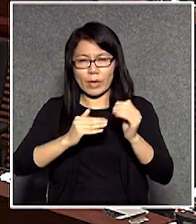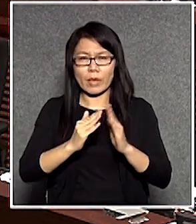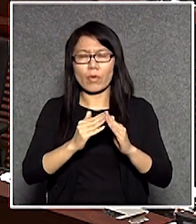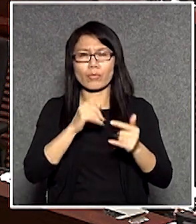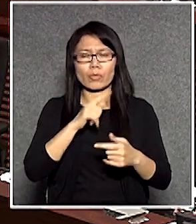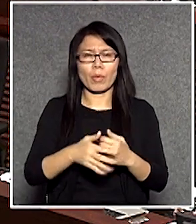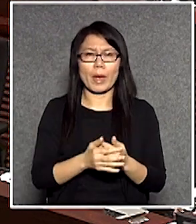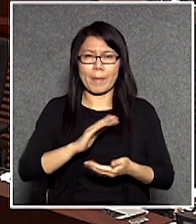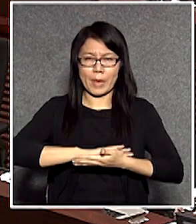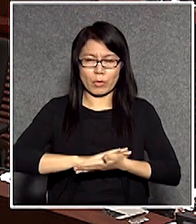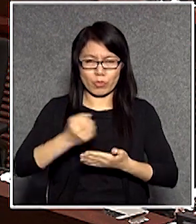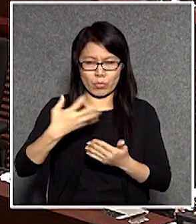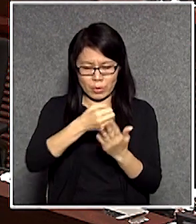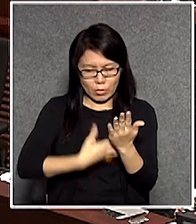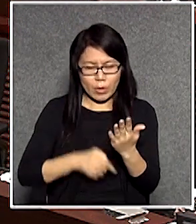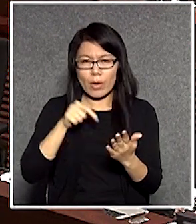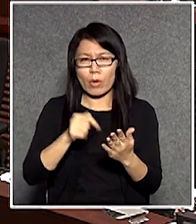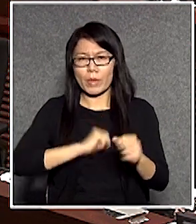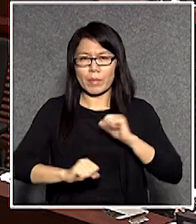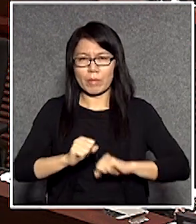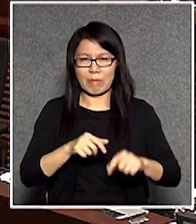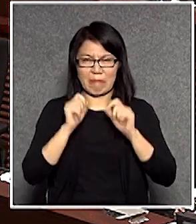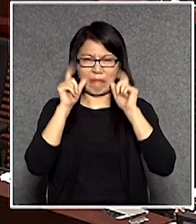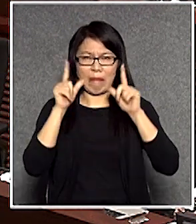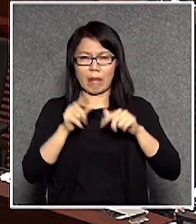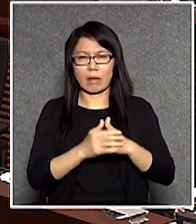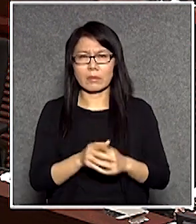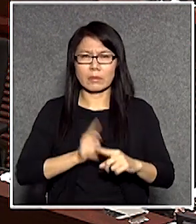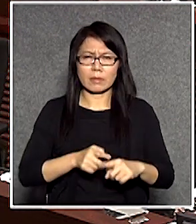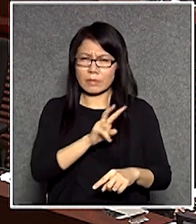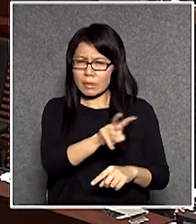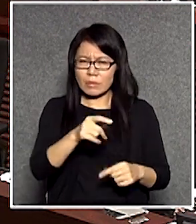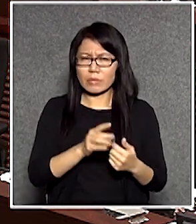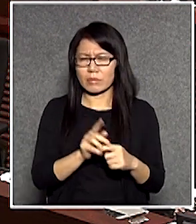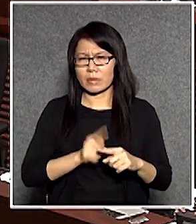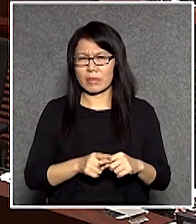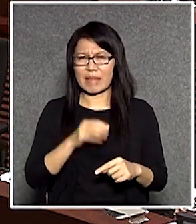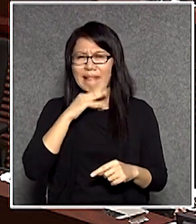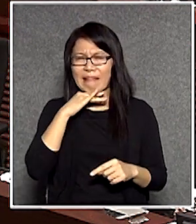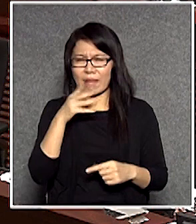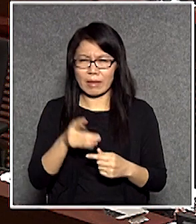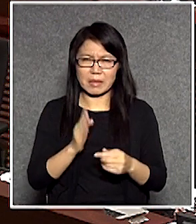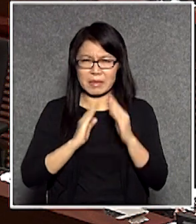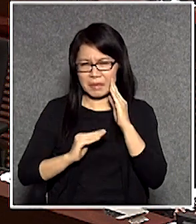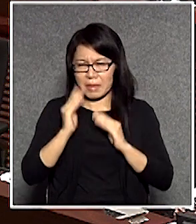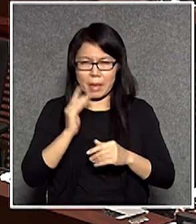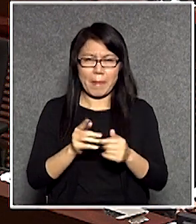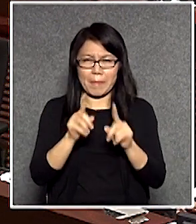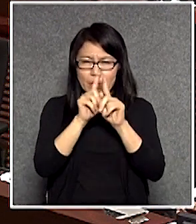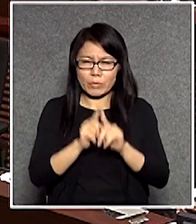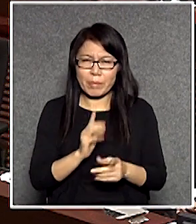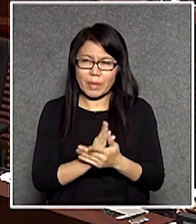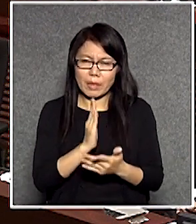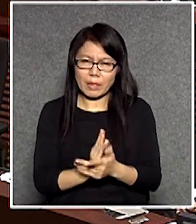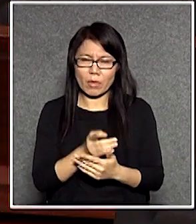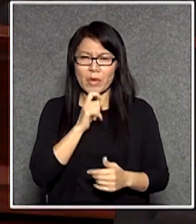在版權條例的表現令人震驚，充分顯示出他是偽善、多重標準、沒有腰骨、沒